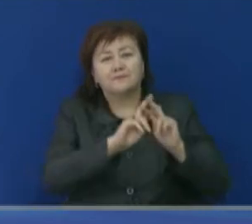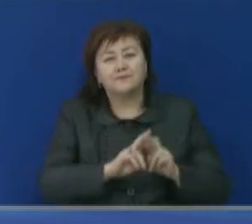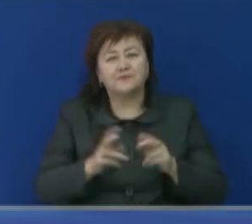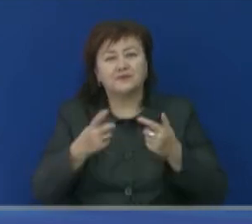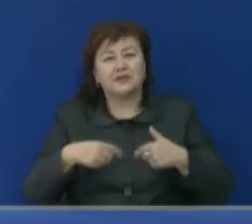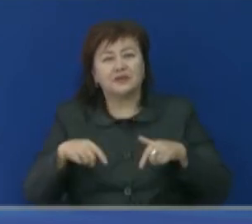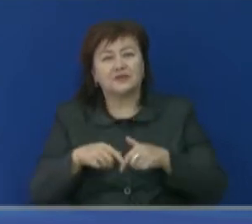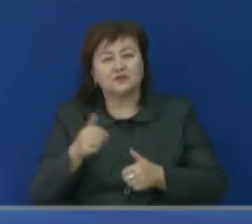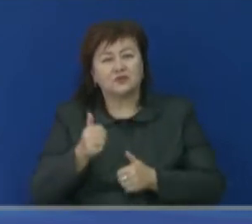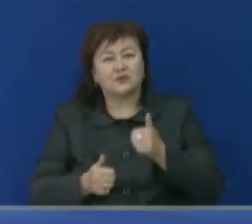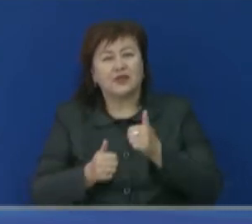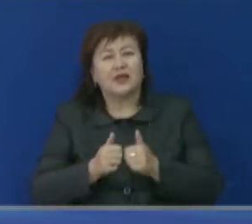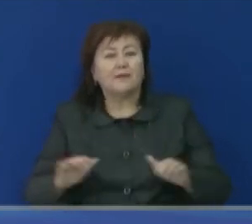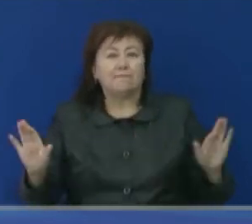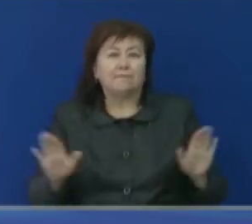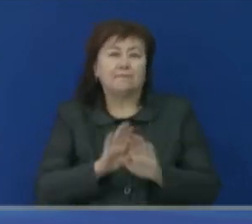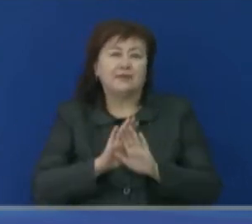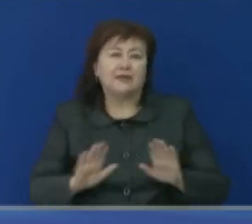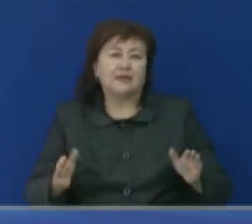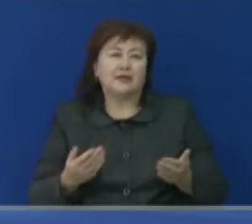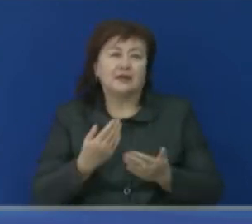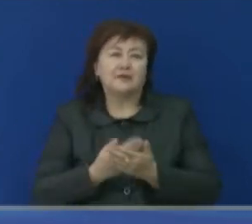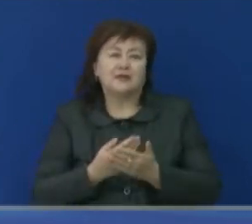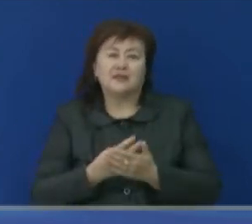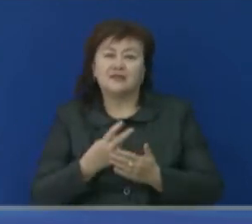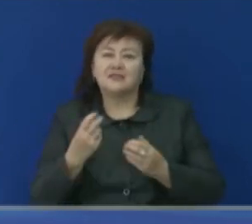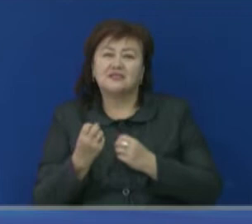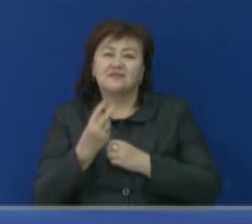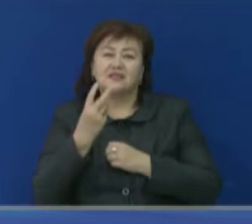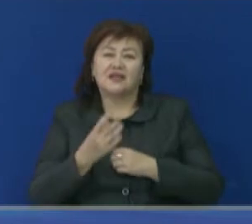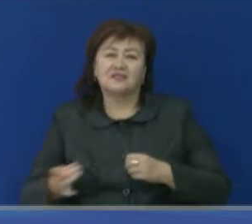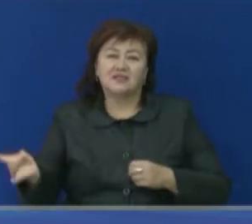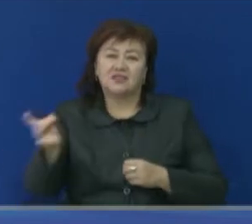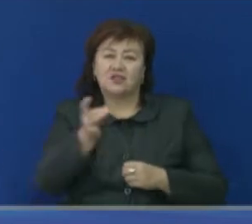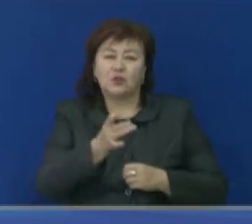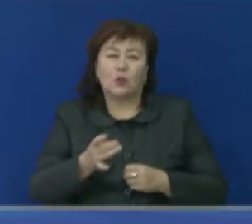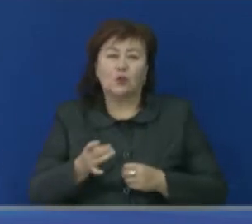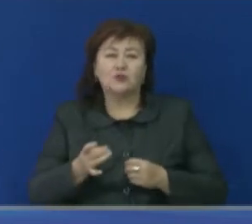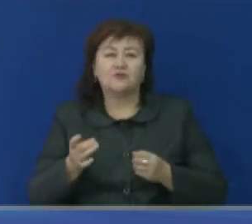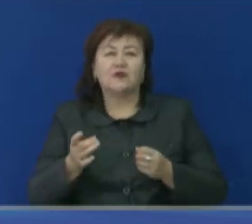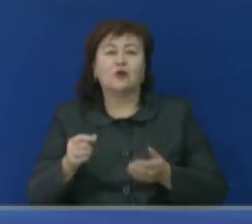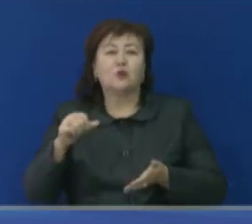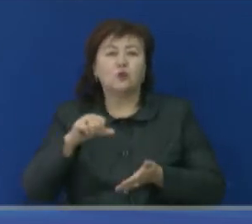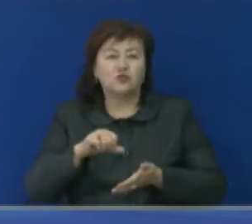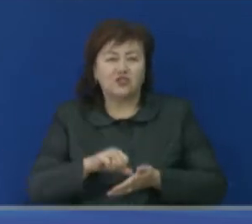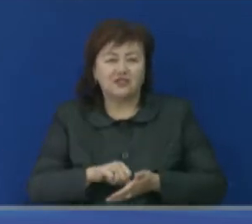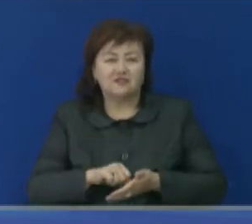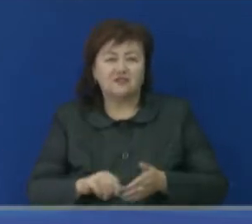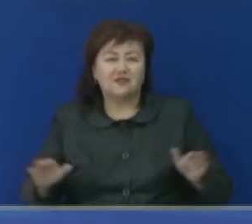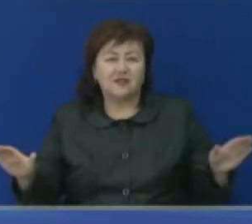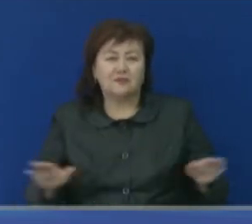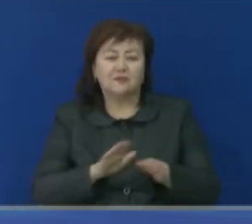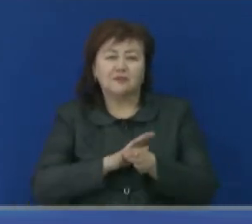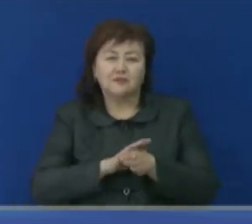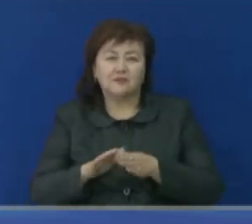арасында ұйымдастырылған ән байқауына еліміздің 12 аймағынан қатысушылар келген. Екі кезеңде өткен ән фестивалі туралы